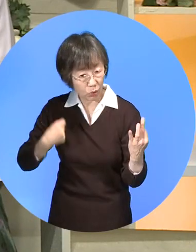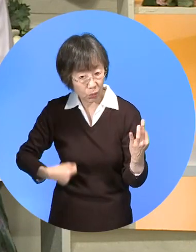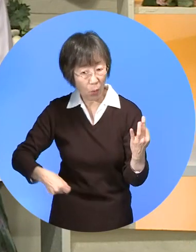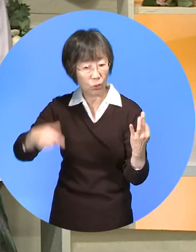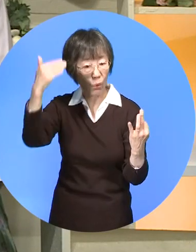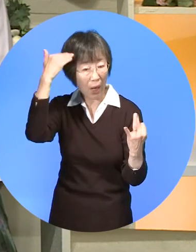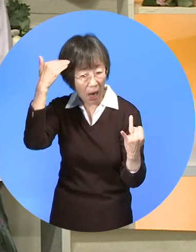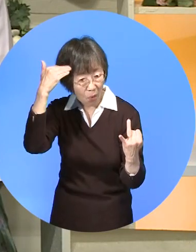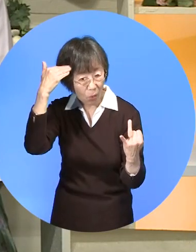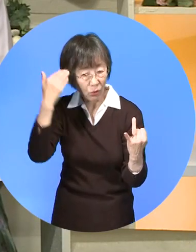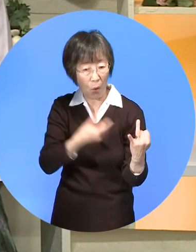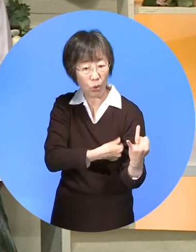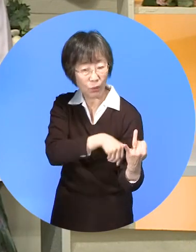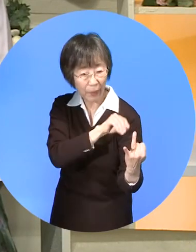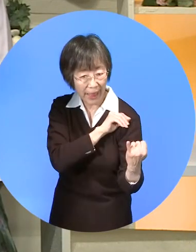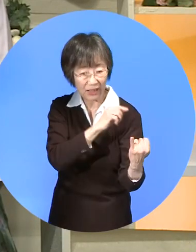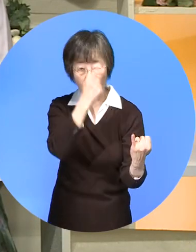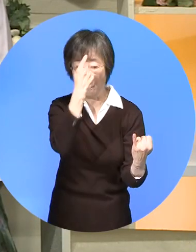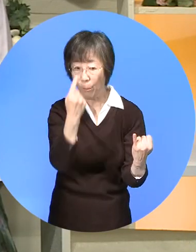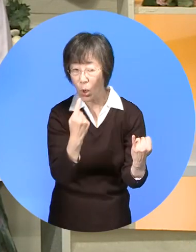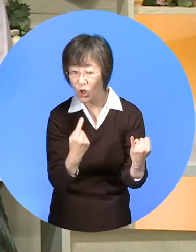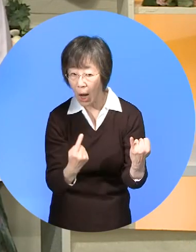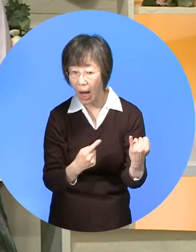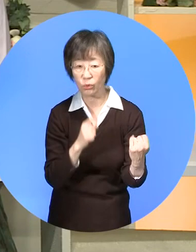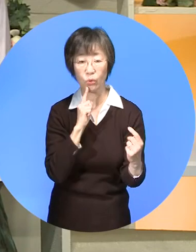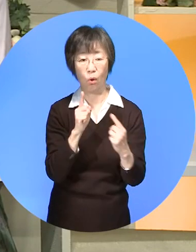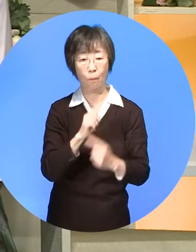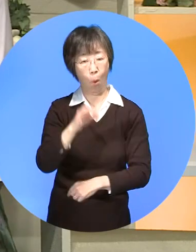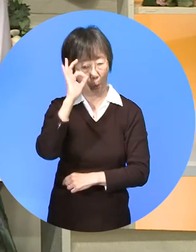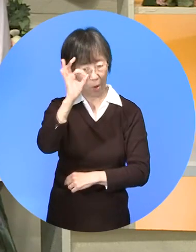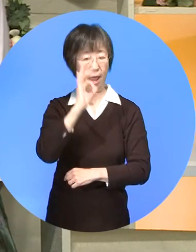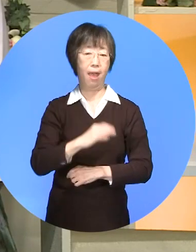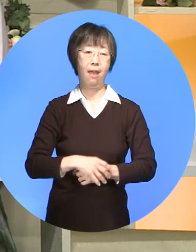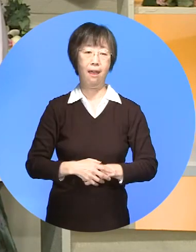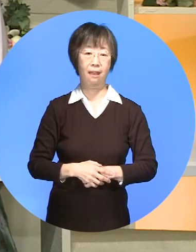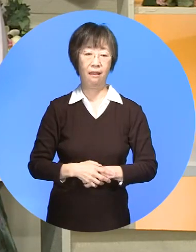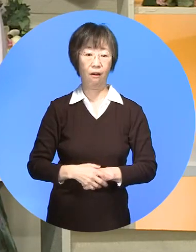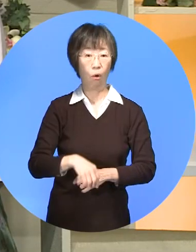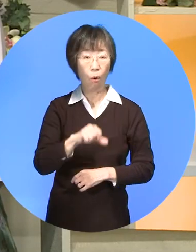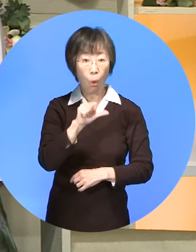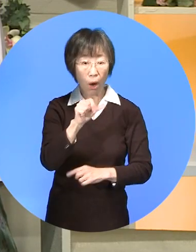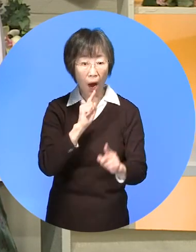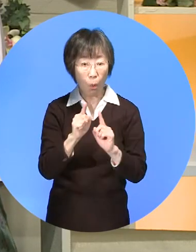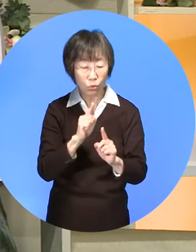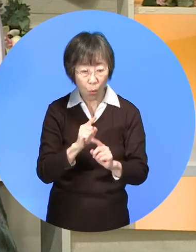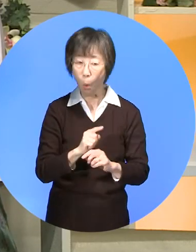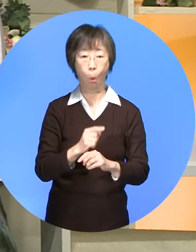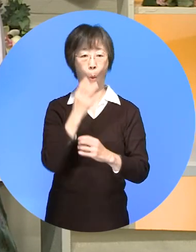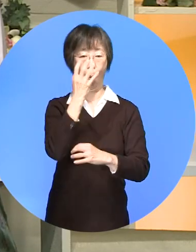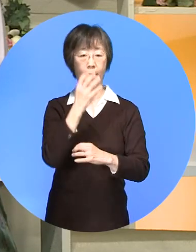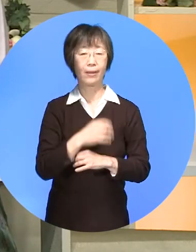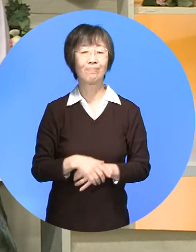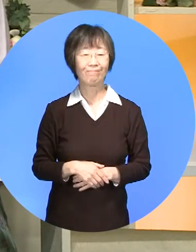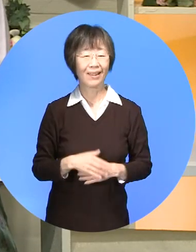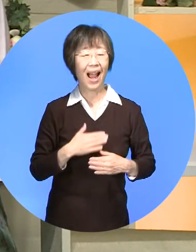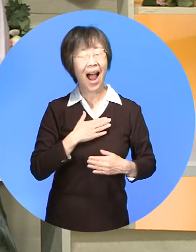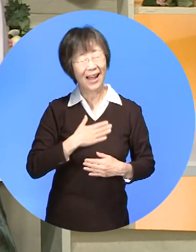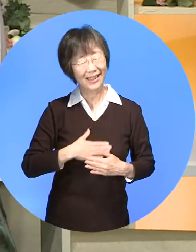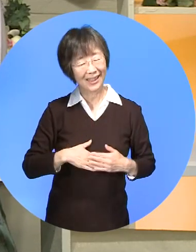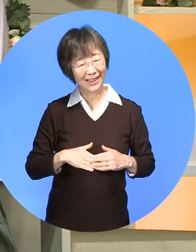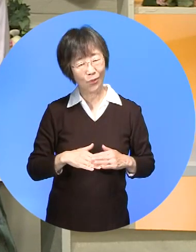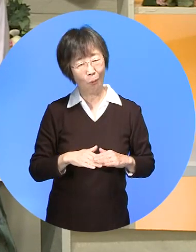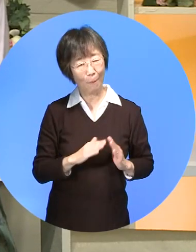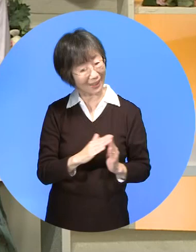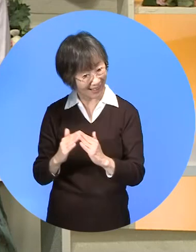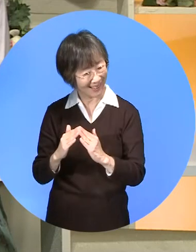語、はい、韓国語、スペイン語、ポルトガル語に対応しているらしいんですよ。 すごい、5カ国も。 これは本当にだから住んでてこう安心の街ですよね。 そう